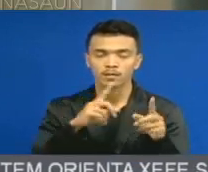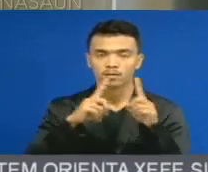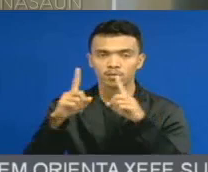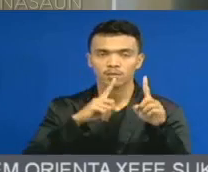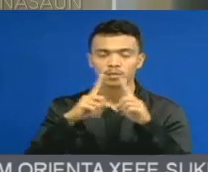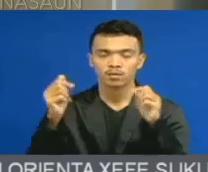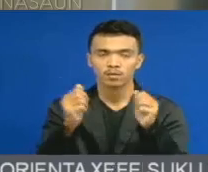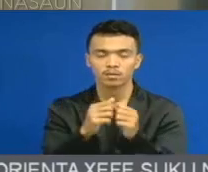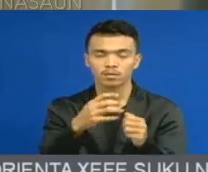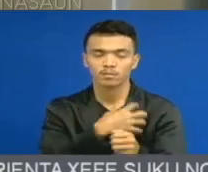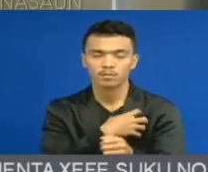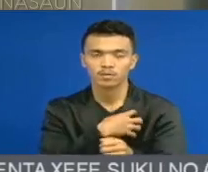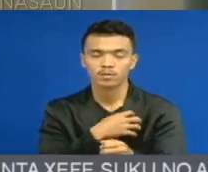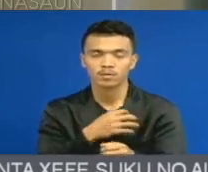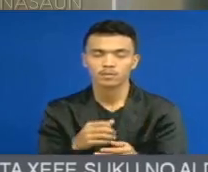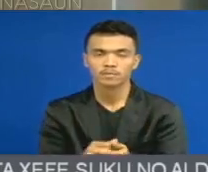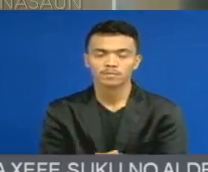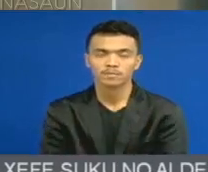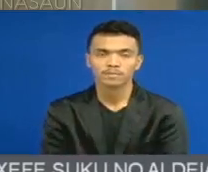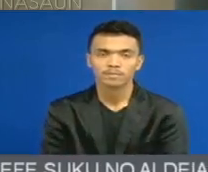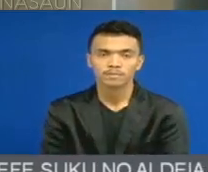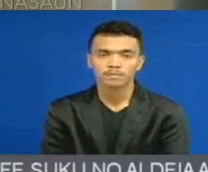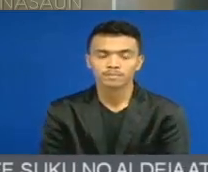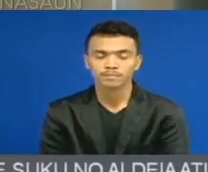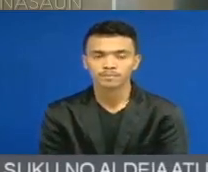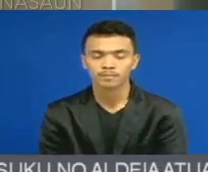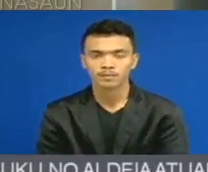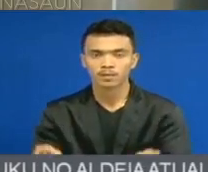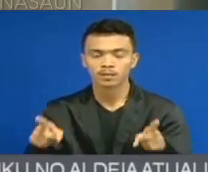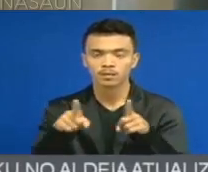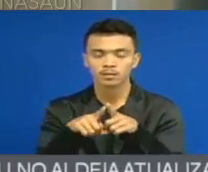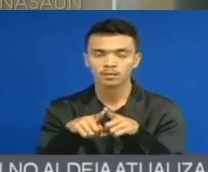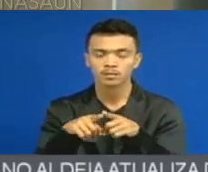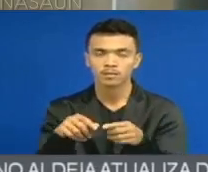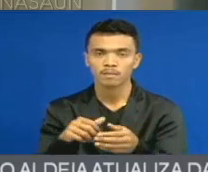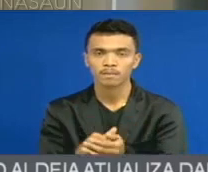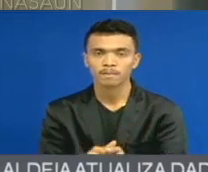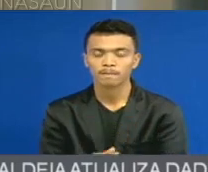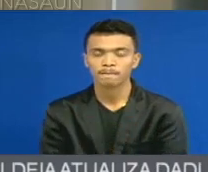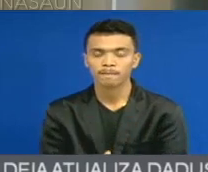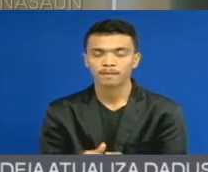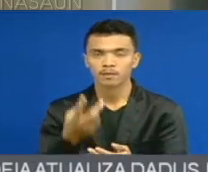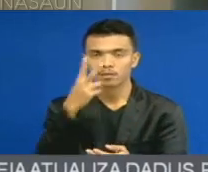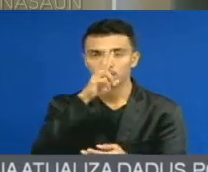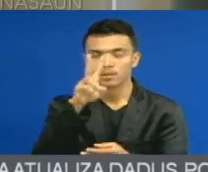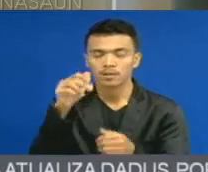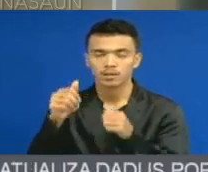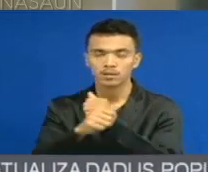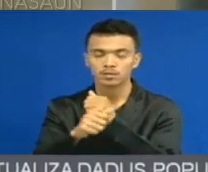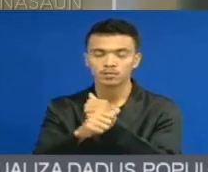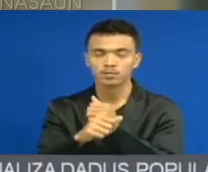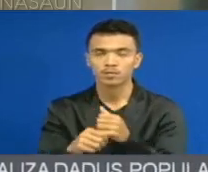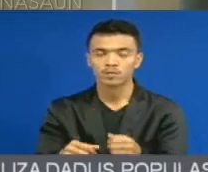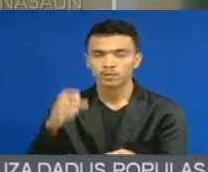polisi au nian ne kata ida ne los dun ha se perkuasaan publik nian han se ndira sa ono ida ne be tau matang kon ba asuntu di stan mercado ni